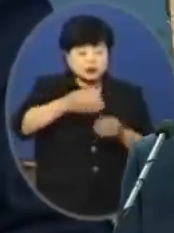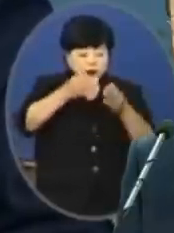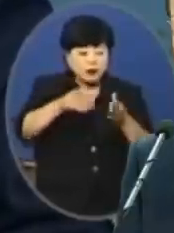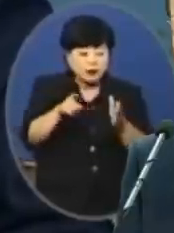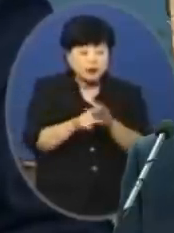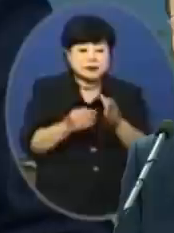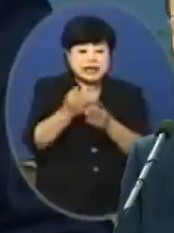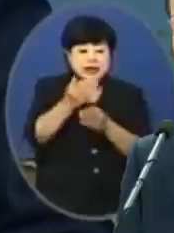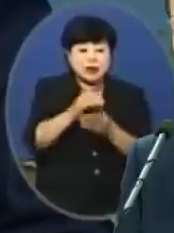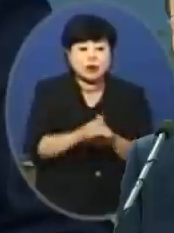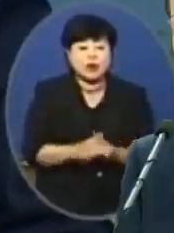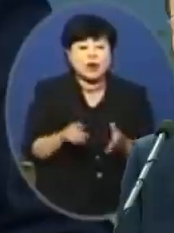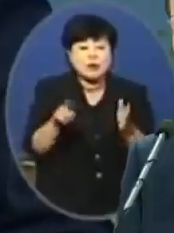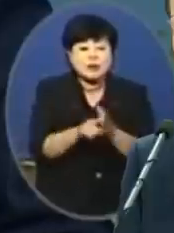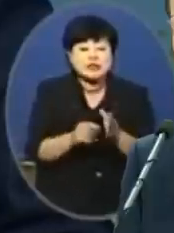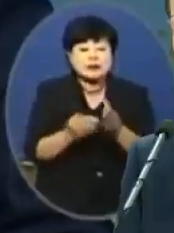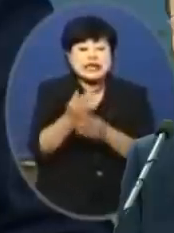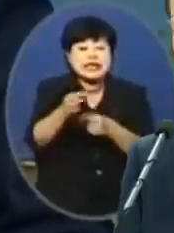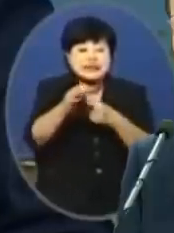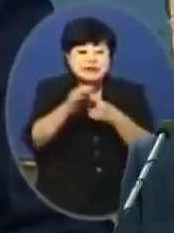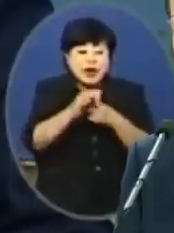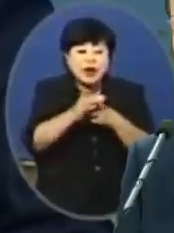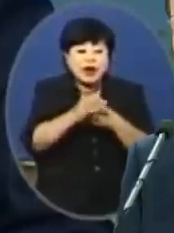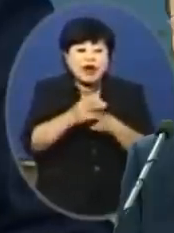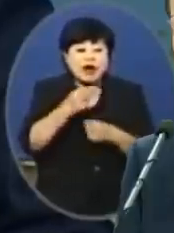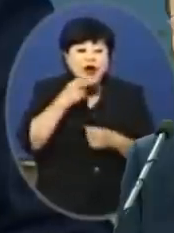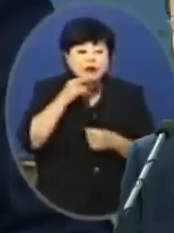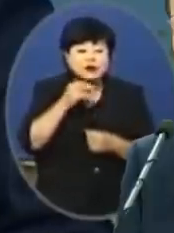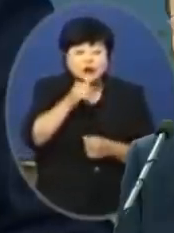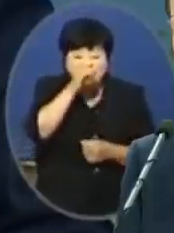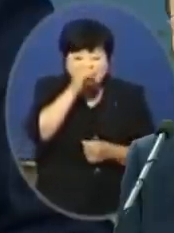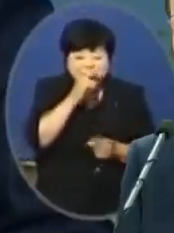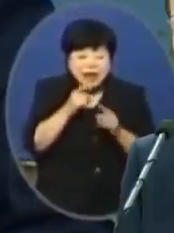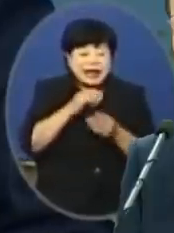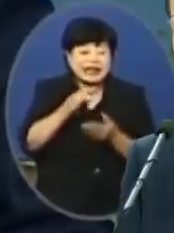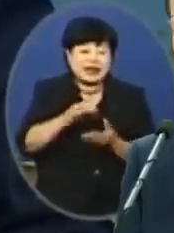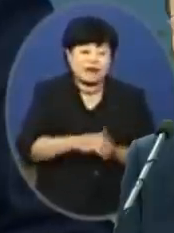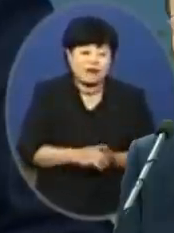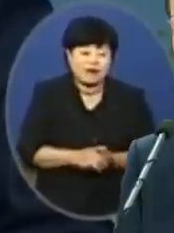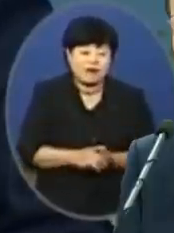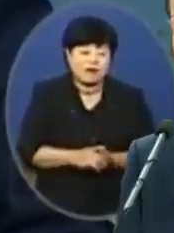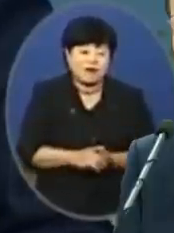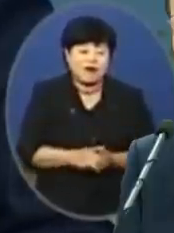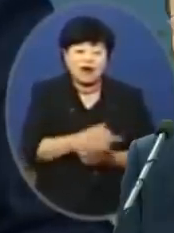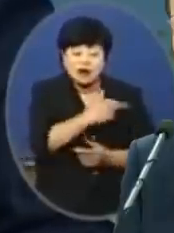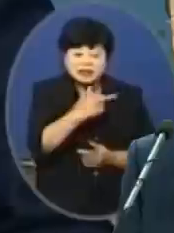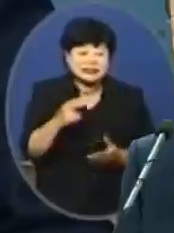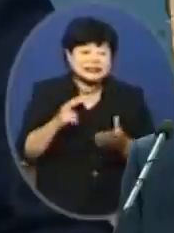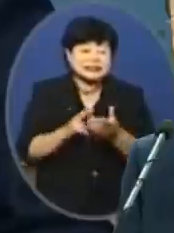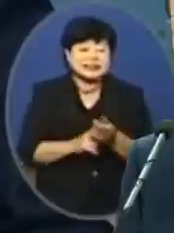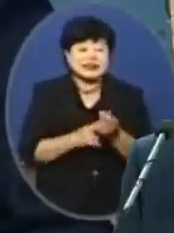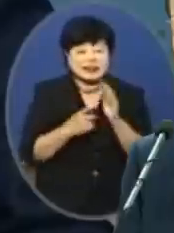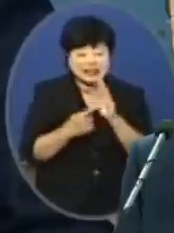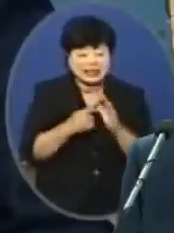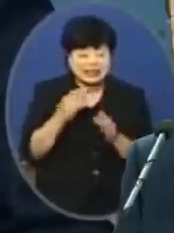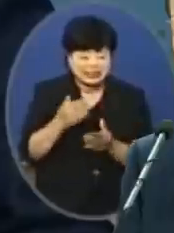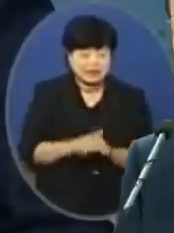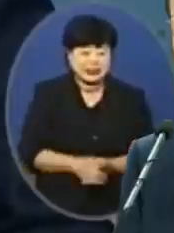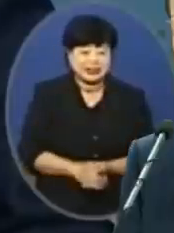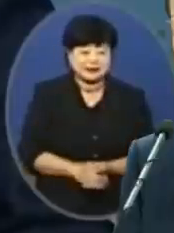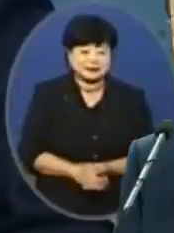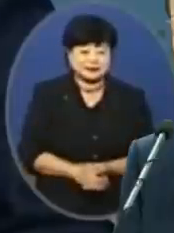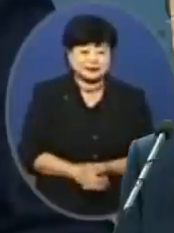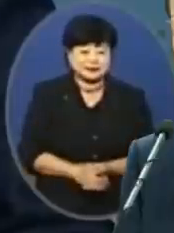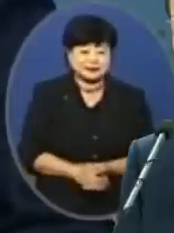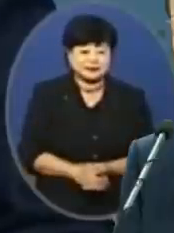생겨나고, 믿음이 생겨나면 없는 것을 있는 것 같이 말하게 되고, 그렇게 되면 큰 기적이 일어나기 시작하는 것입니다.